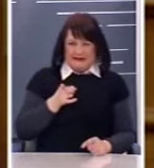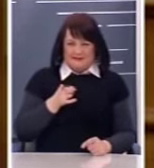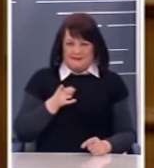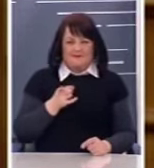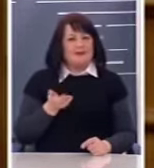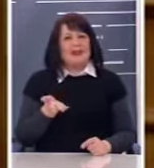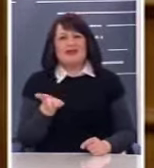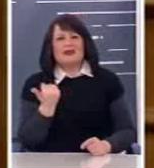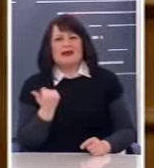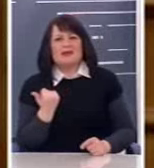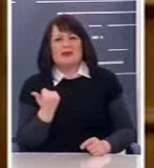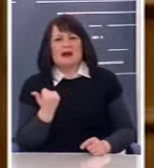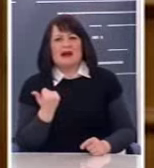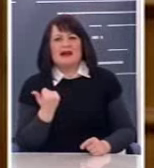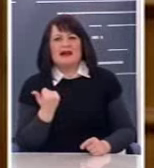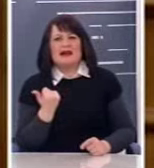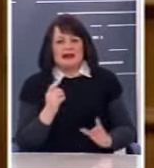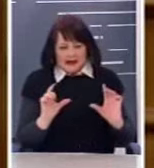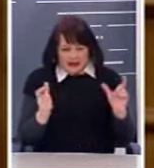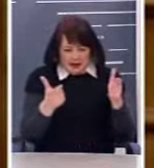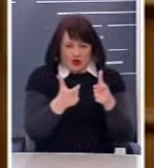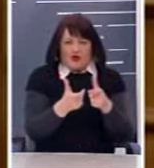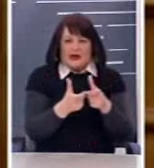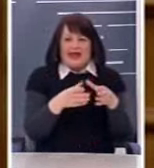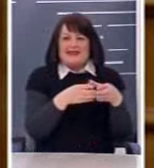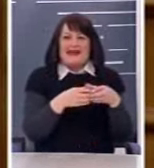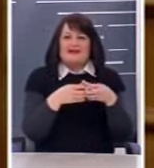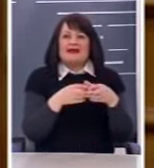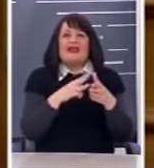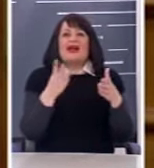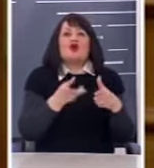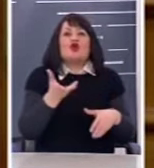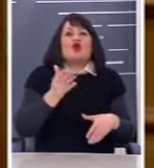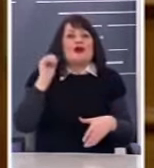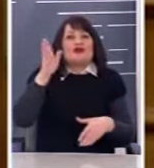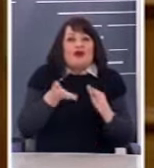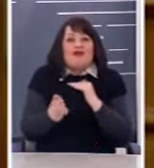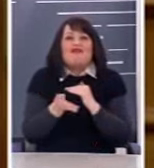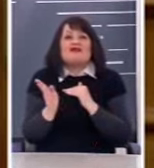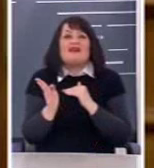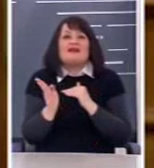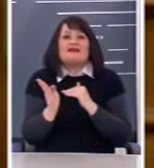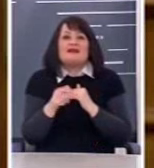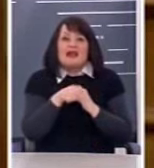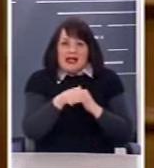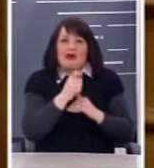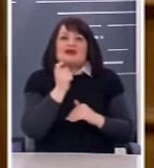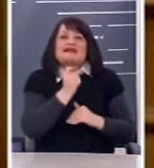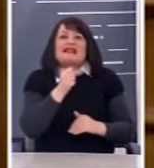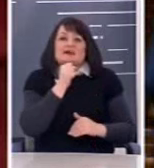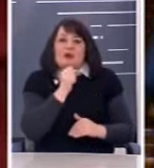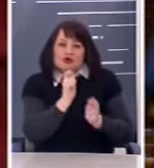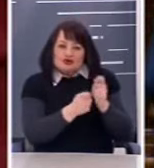αυτή η έννοια της πυρηνικής οικογένειας και μόλις γίνεις 18 φεύγεις από το σπίτι, στη χώρα μας η σύνταξη του